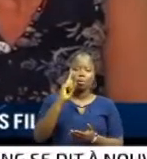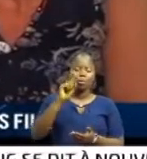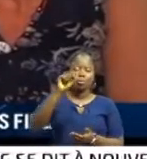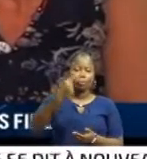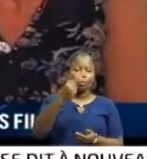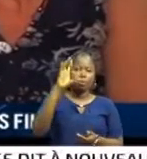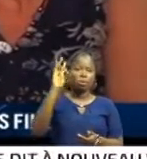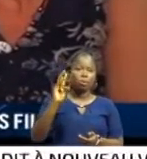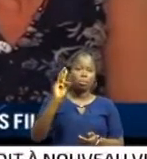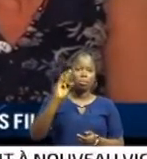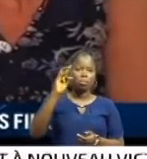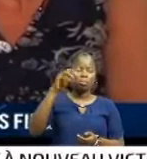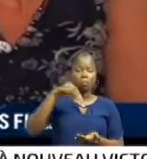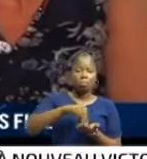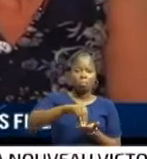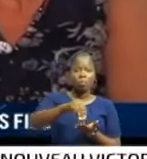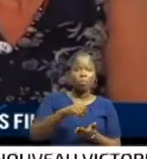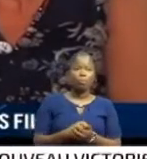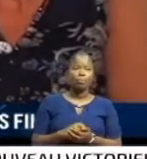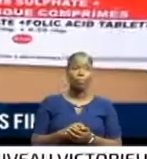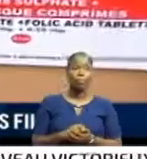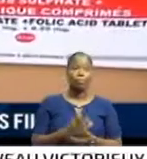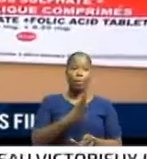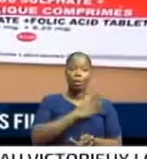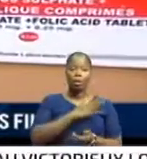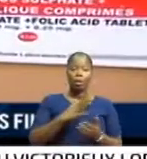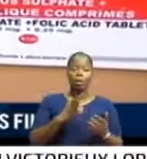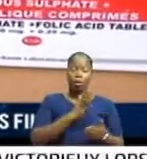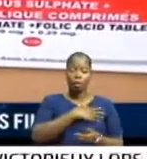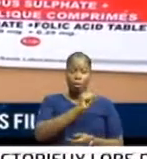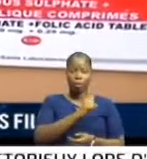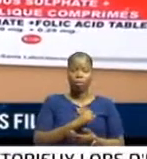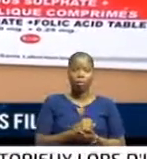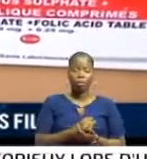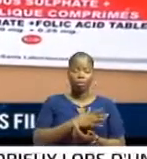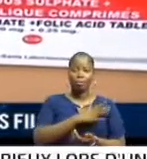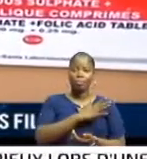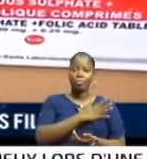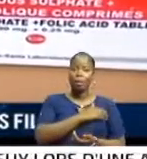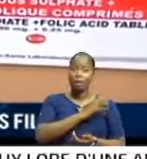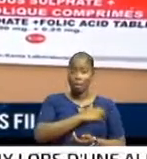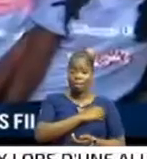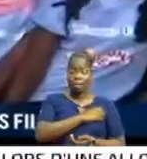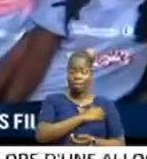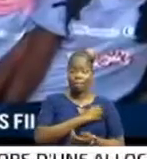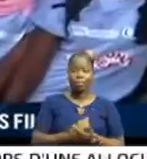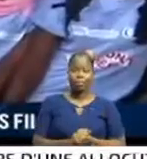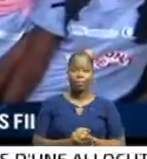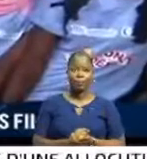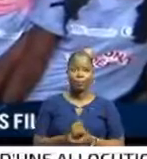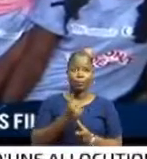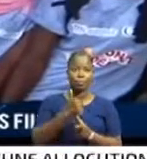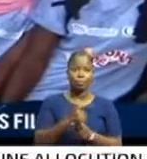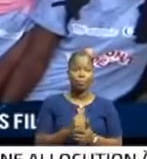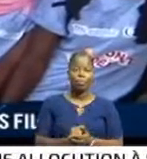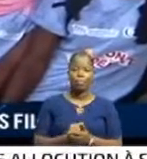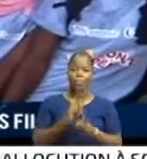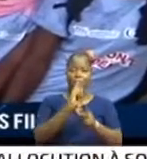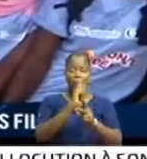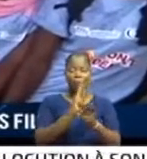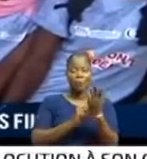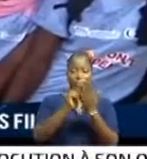million de dollars par le canada l'iem s'est fixé comme objectif que plus de deux millions de filles accèdent au programme bon départ cette